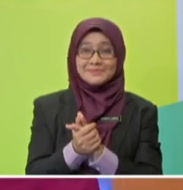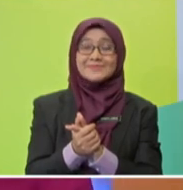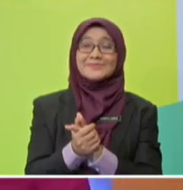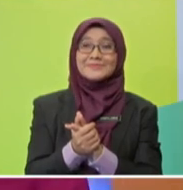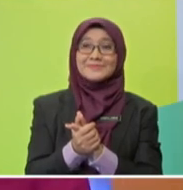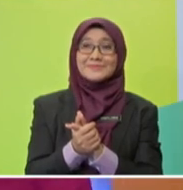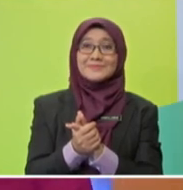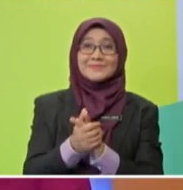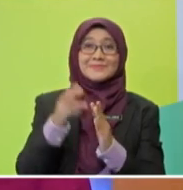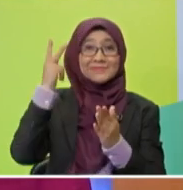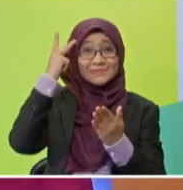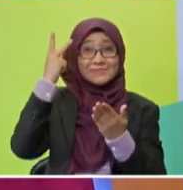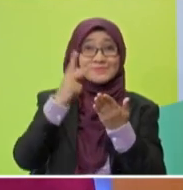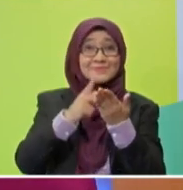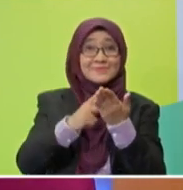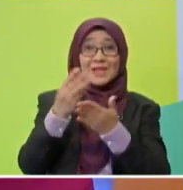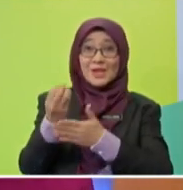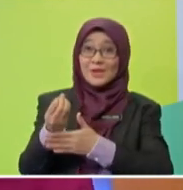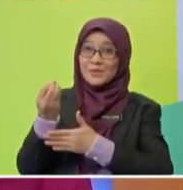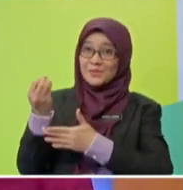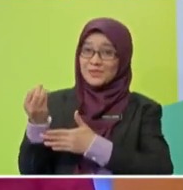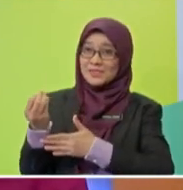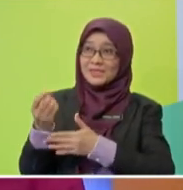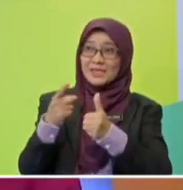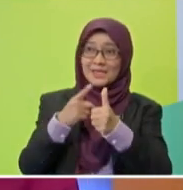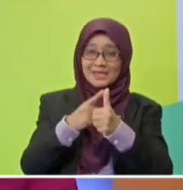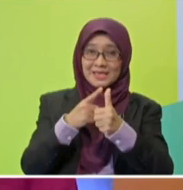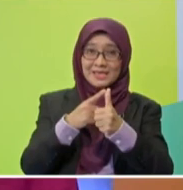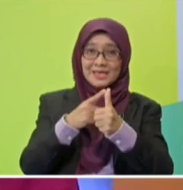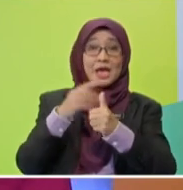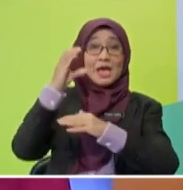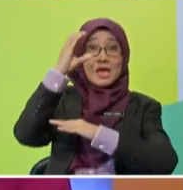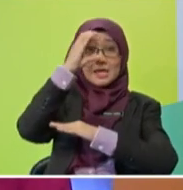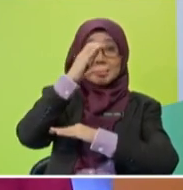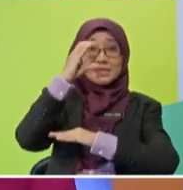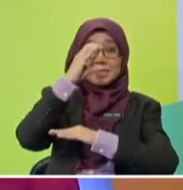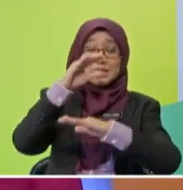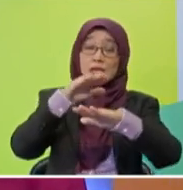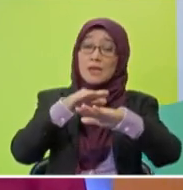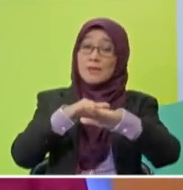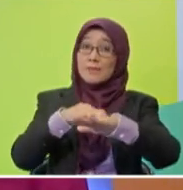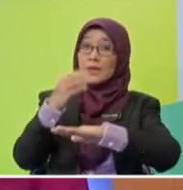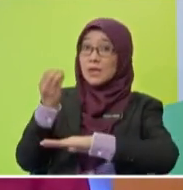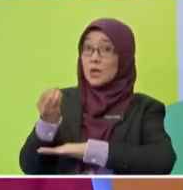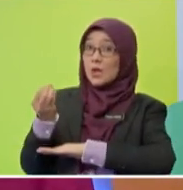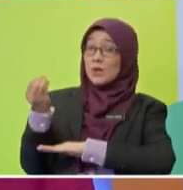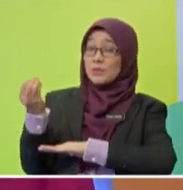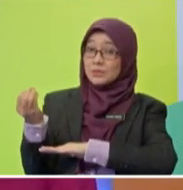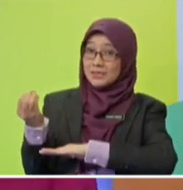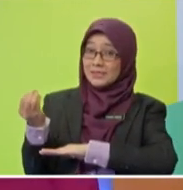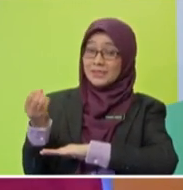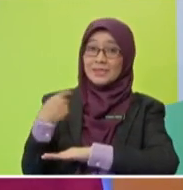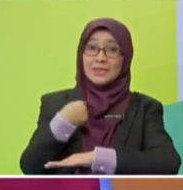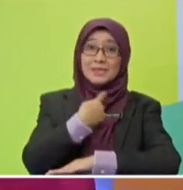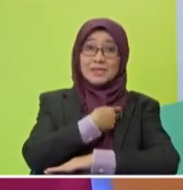kena objek ya oke pertama sekali kita akan kena ciri-ciri pada objek dimana kita